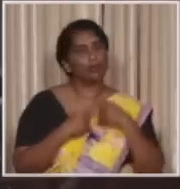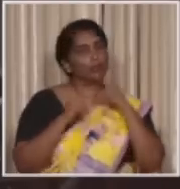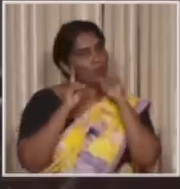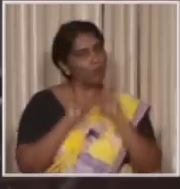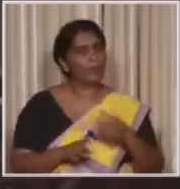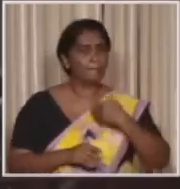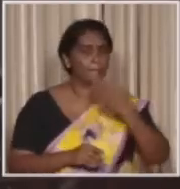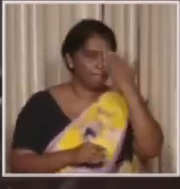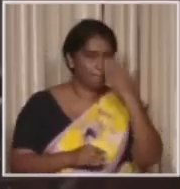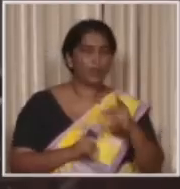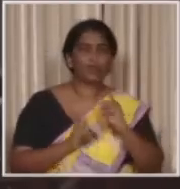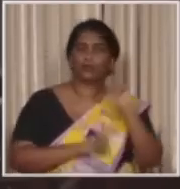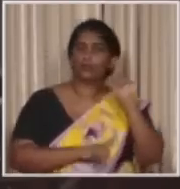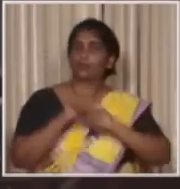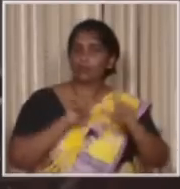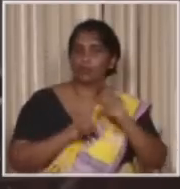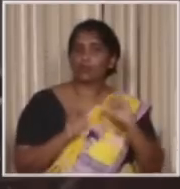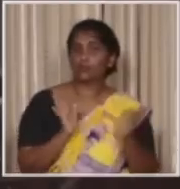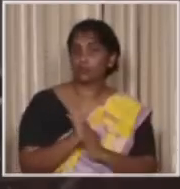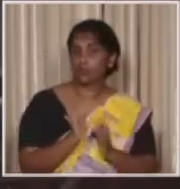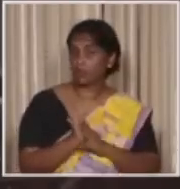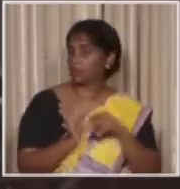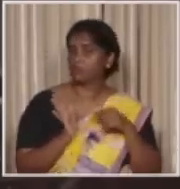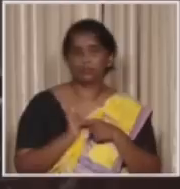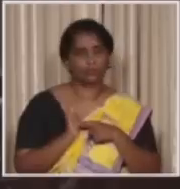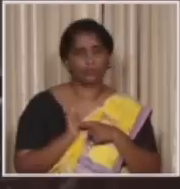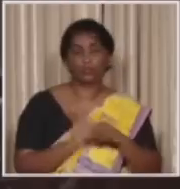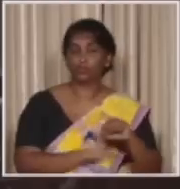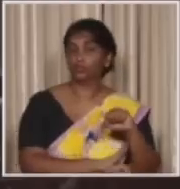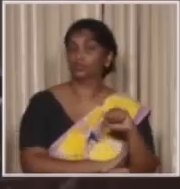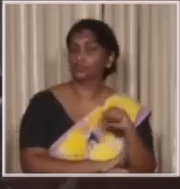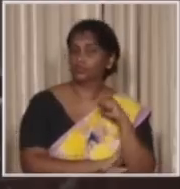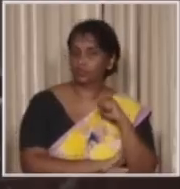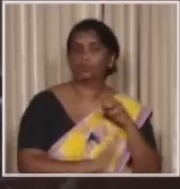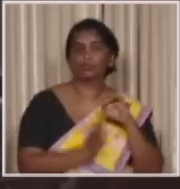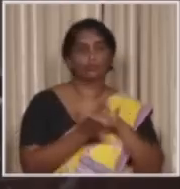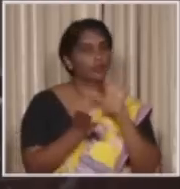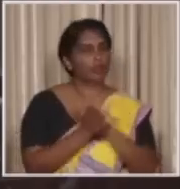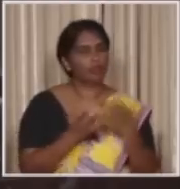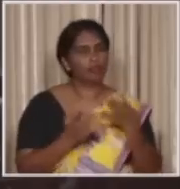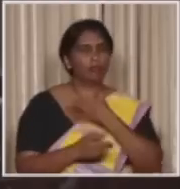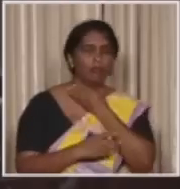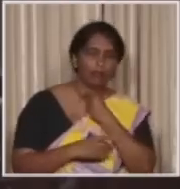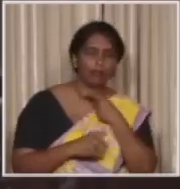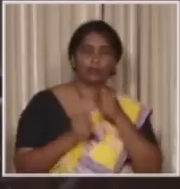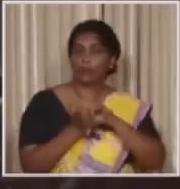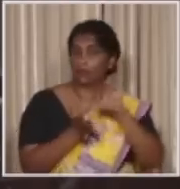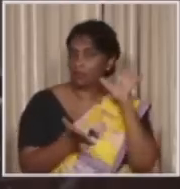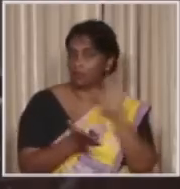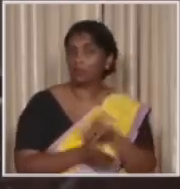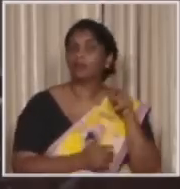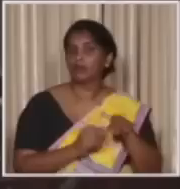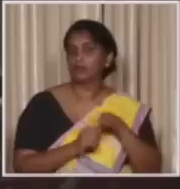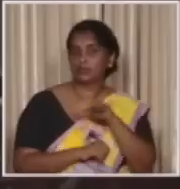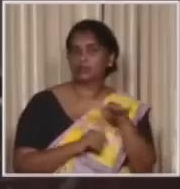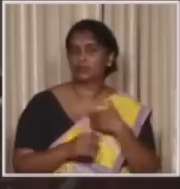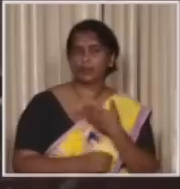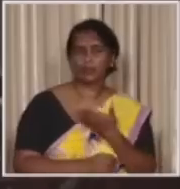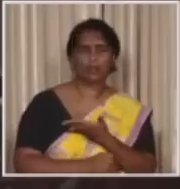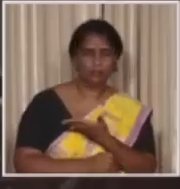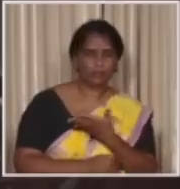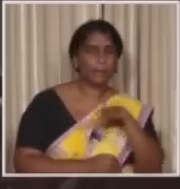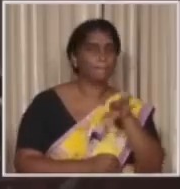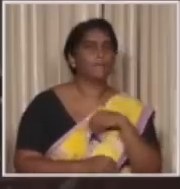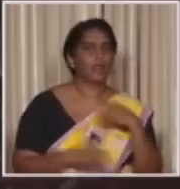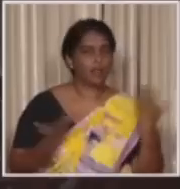නිසා කරුණාකරලා මේ පාර්ලිමේන්තු කොමිටු කියනෙව්වා ශක්තිමත්ව පිහිටන්නේ නැතුව නිකන් බොරුවට පිහිටෙව්වොත් ඒව සමාජෙ පිළිගන්න එකක්